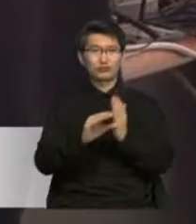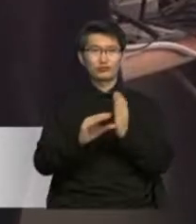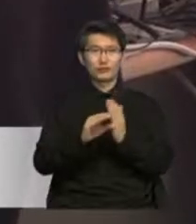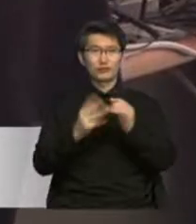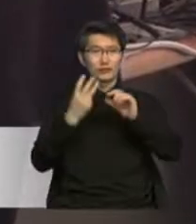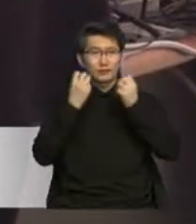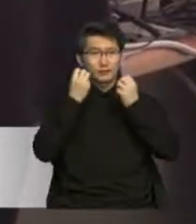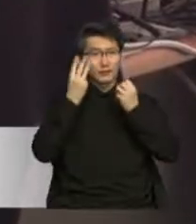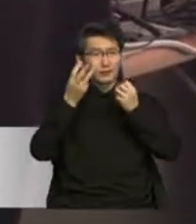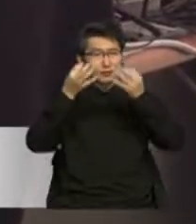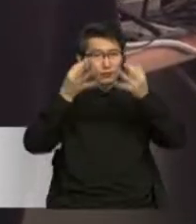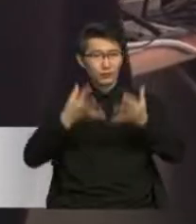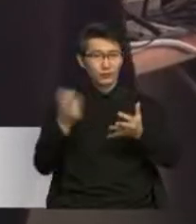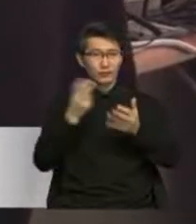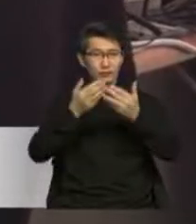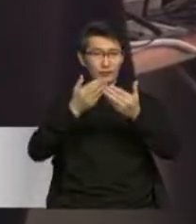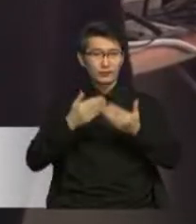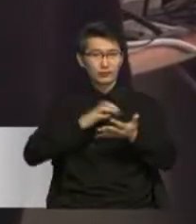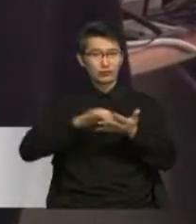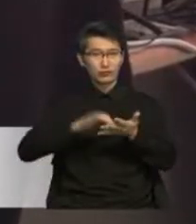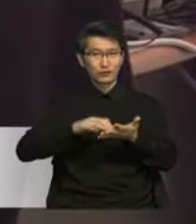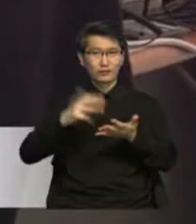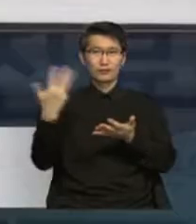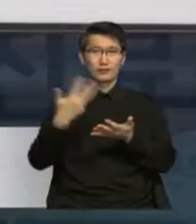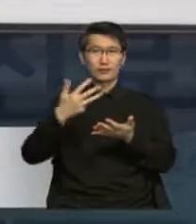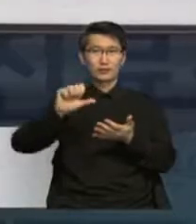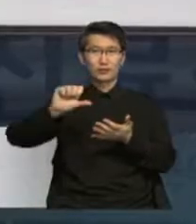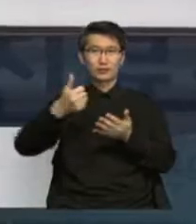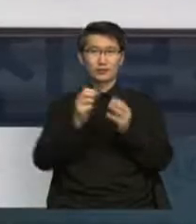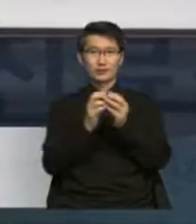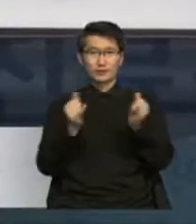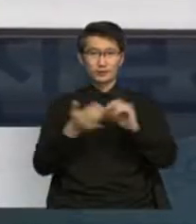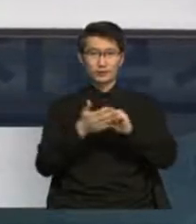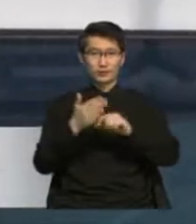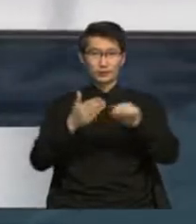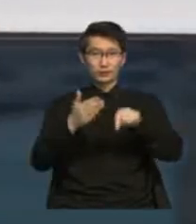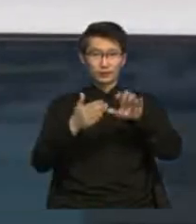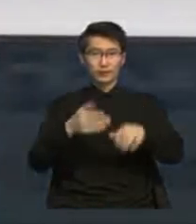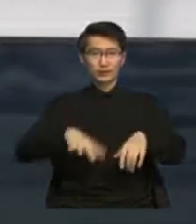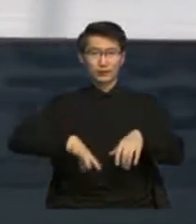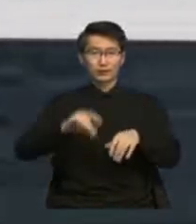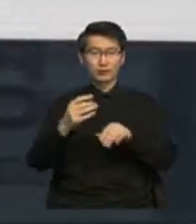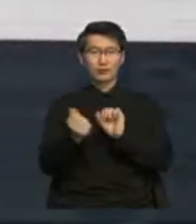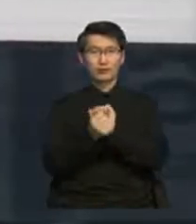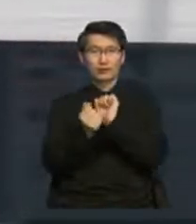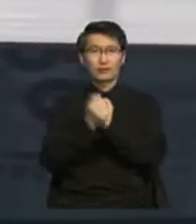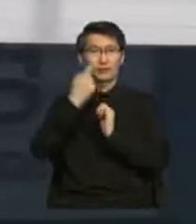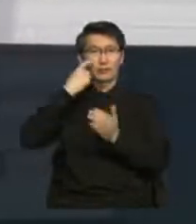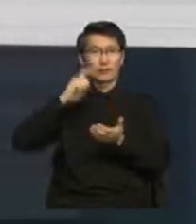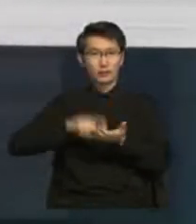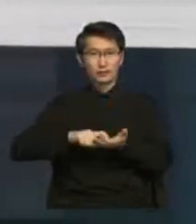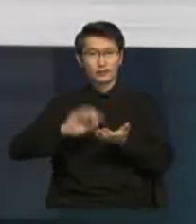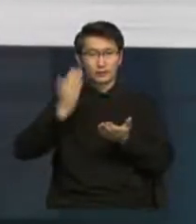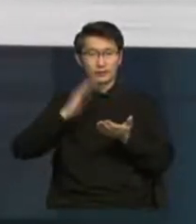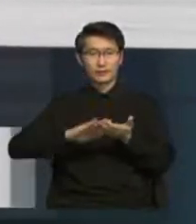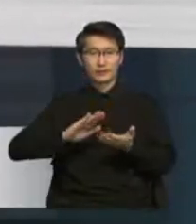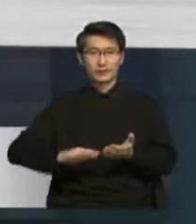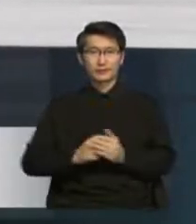3개월동안 선제 검사를 받은 일반인은 8천 5백여 명 이 가운데 처음으로 감염 사례가 확인됐습니다